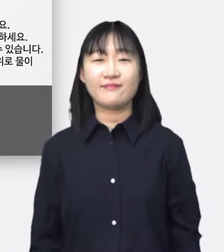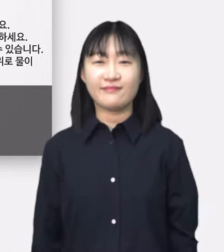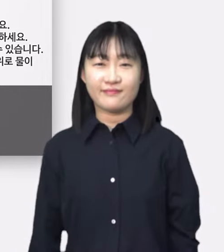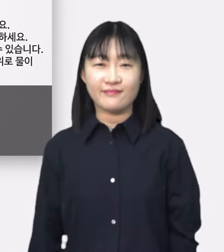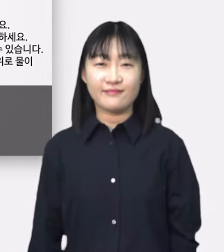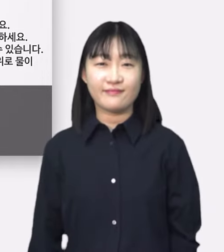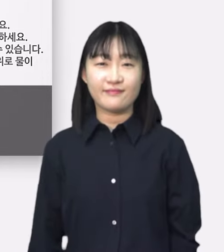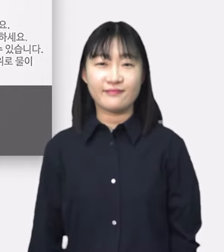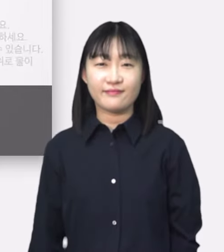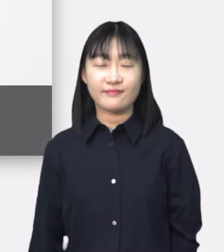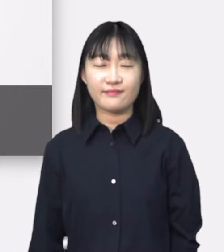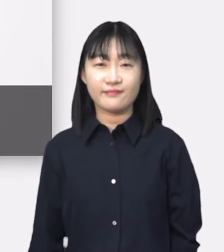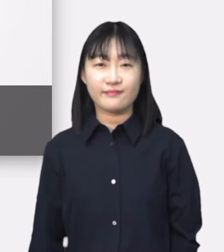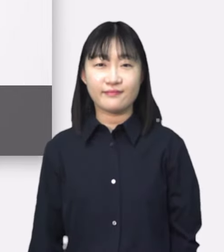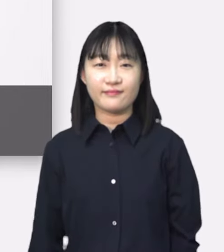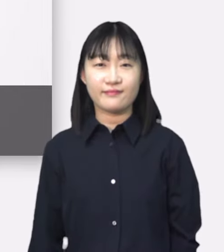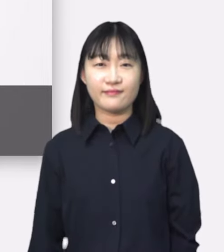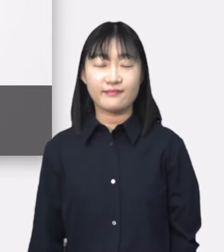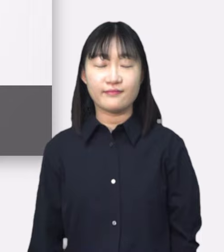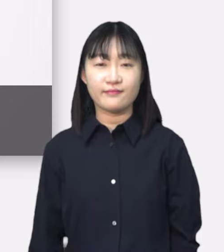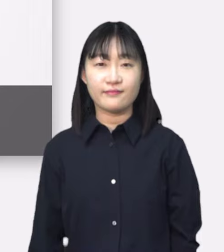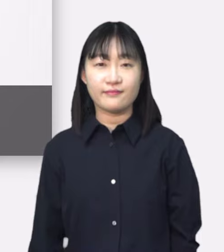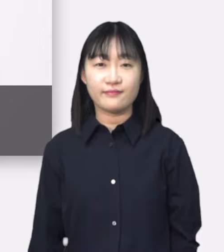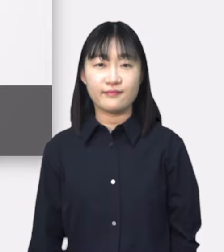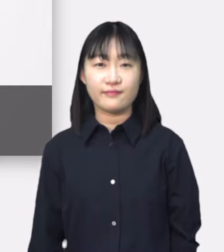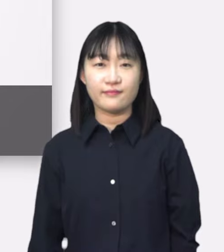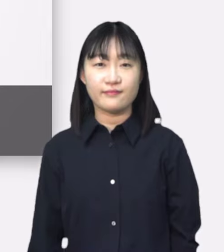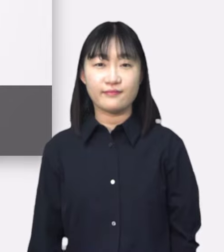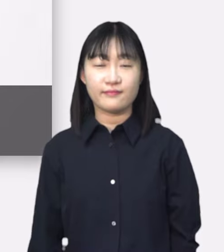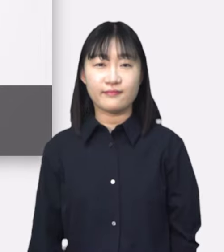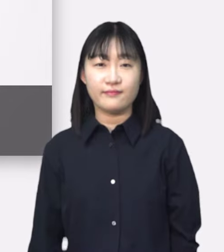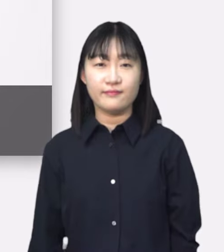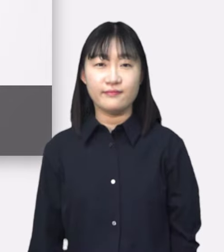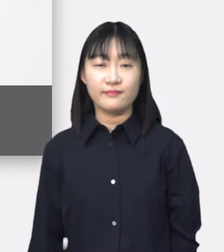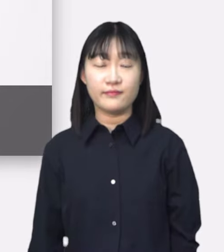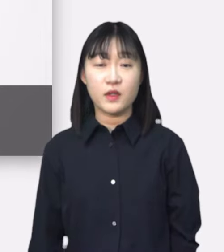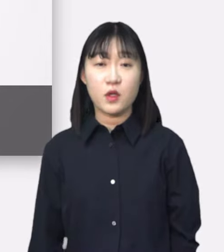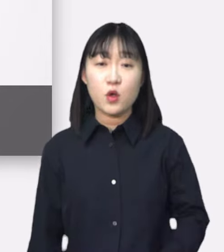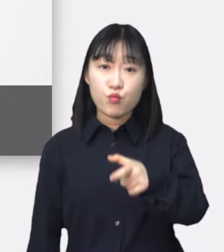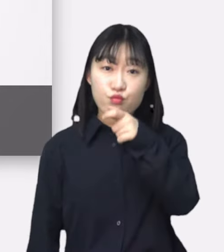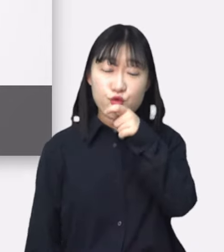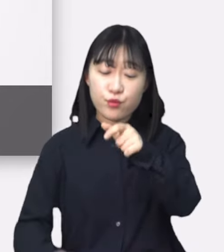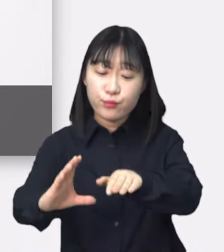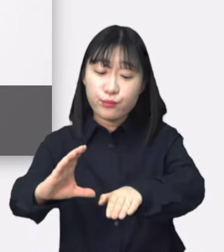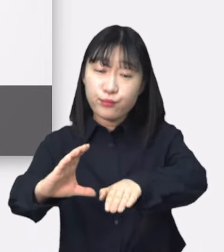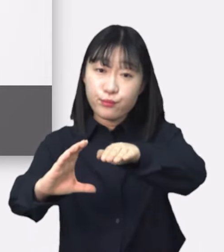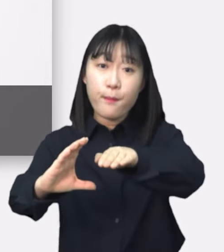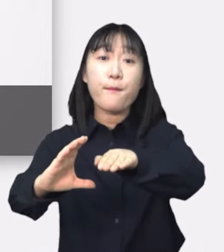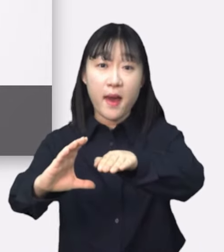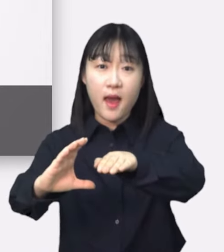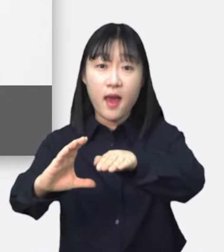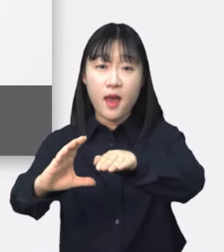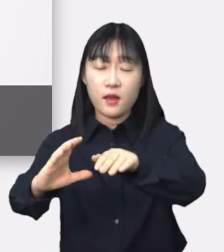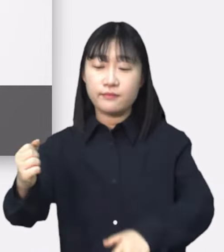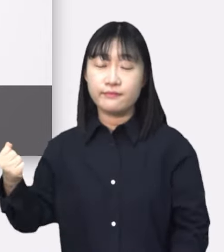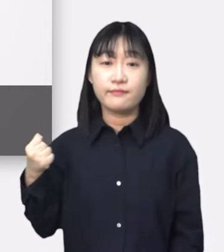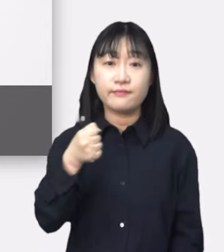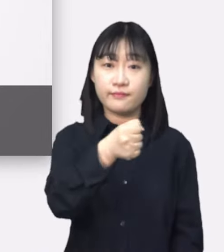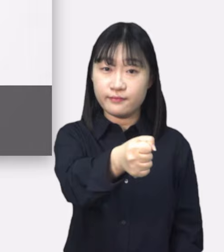부어주세요. 물을 붓고 문을 닫은 후 1시간에서 2시간가량 기다려주세요.